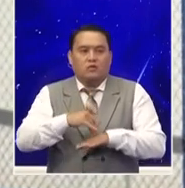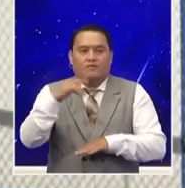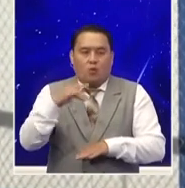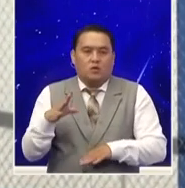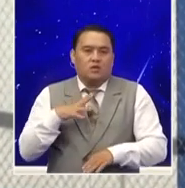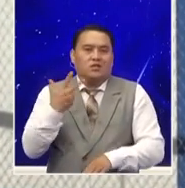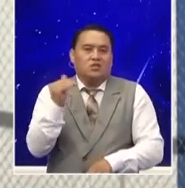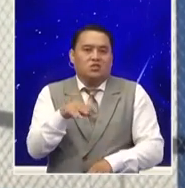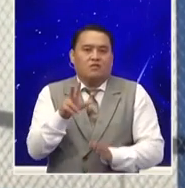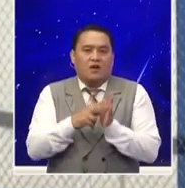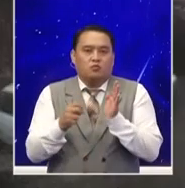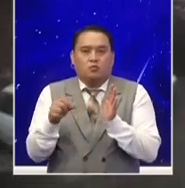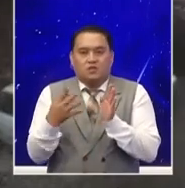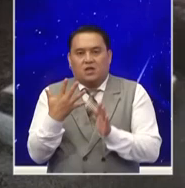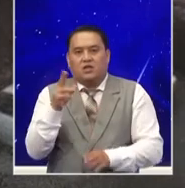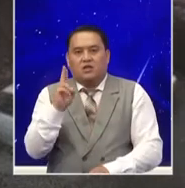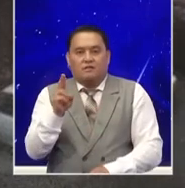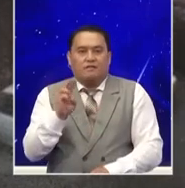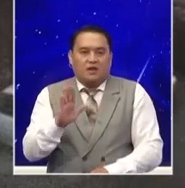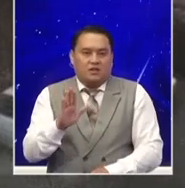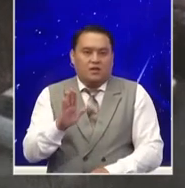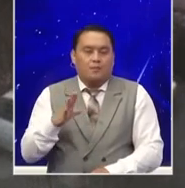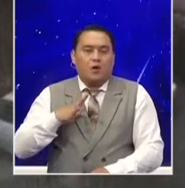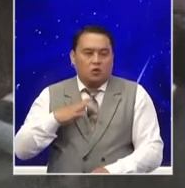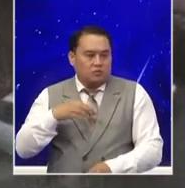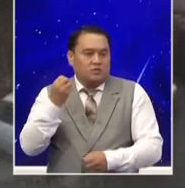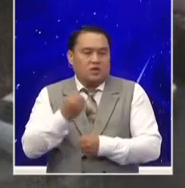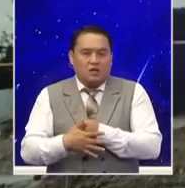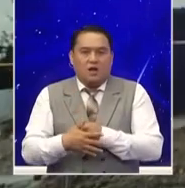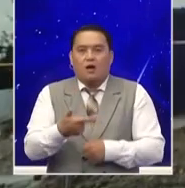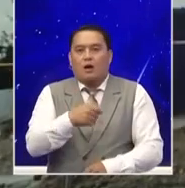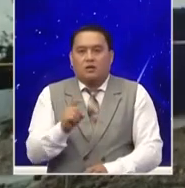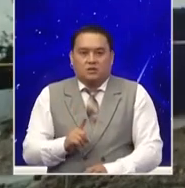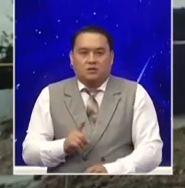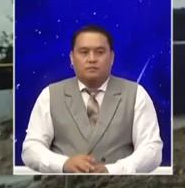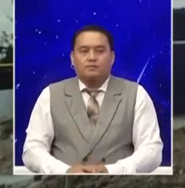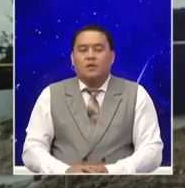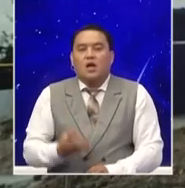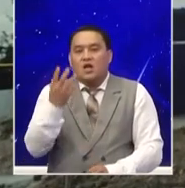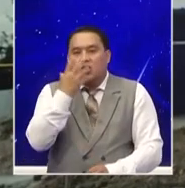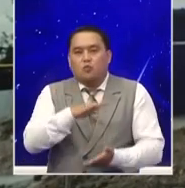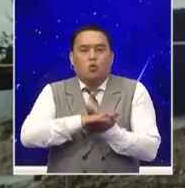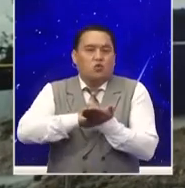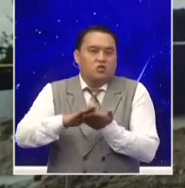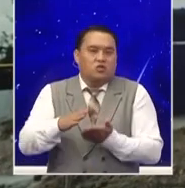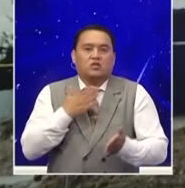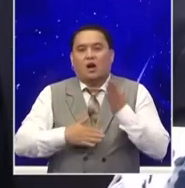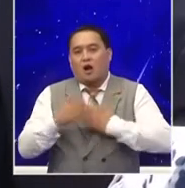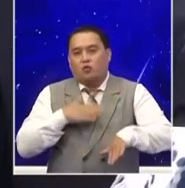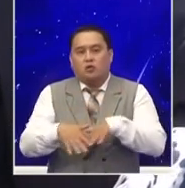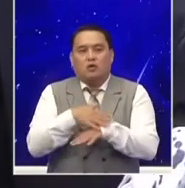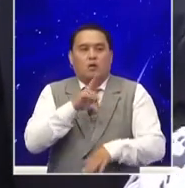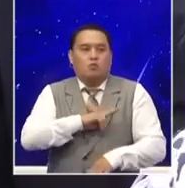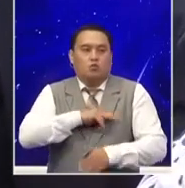или 3857 квартир пользуются удобным централизованным газовым отоплением. Тепло и чисто радуются жители многоэтажек.